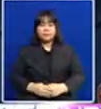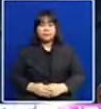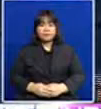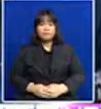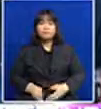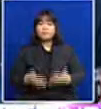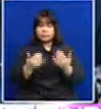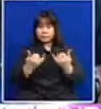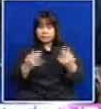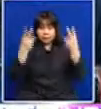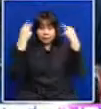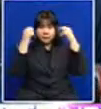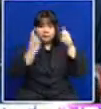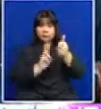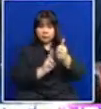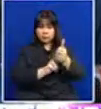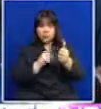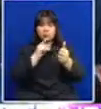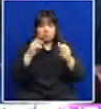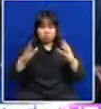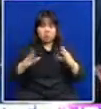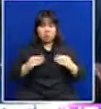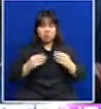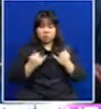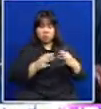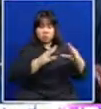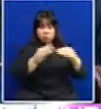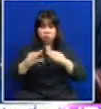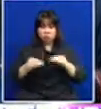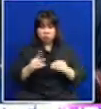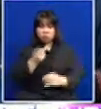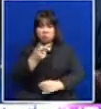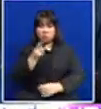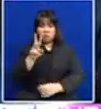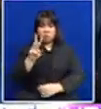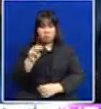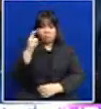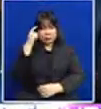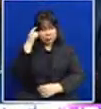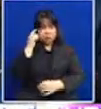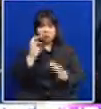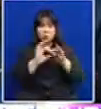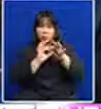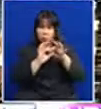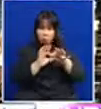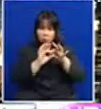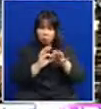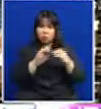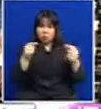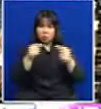ทั้งนี้รองนายกรัฐมนตรียอมรับว่าในที่ประชุมคณะรัฐมนตรีมีความเป็นห่วงกรณี